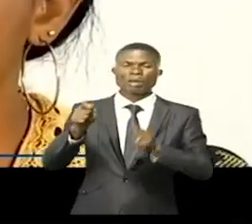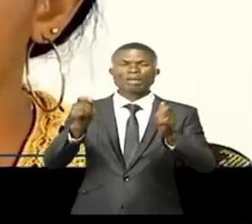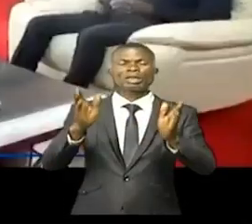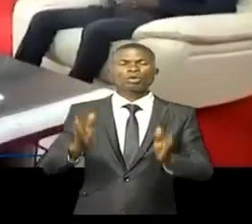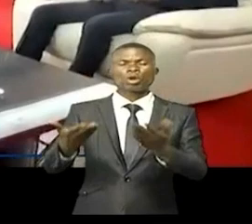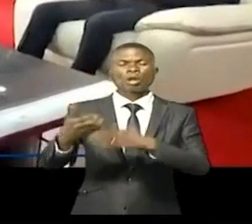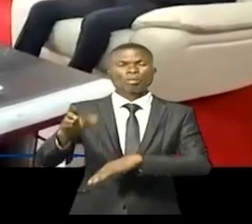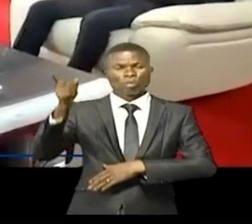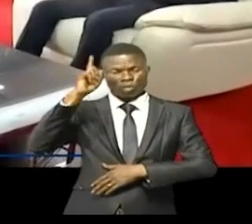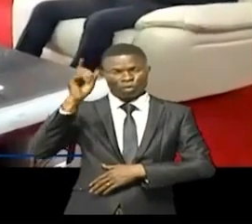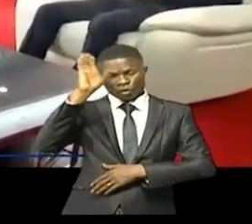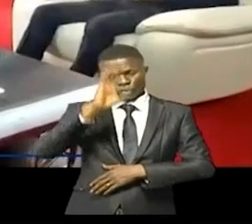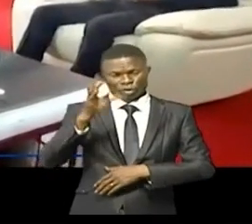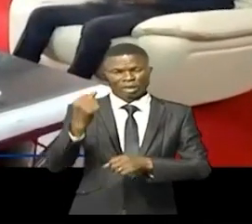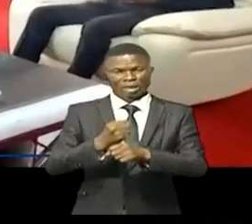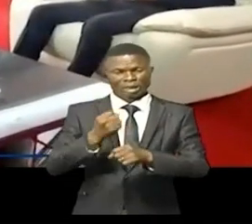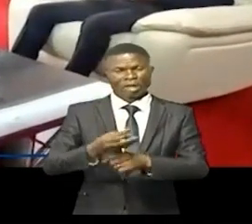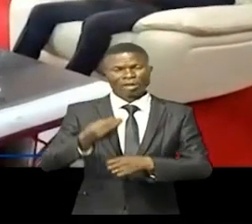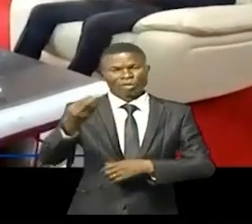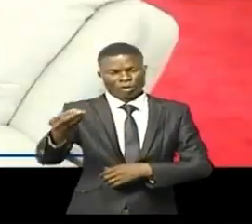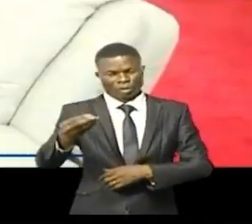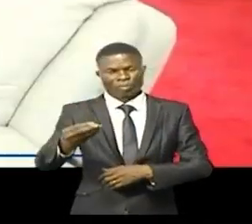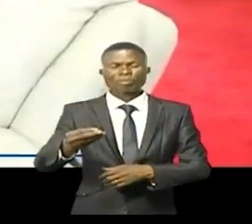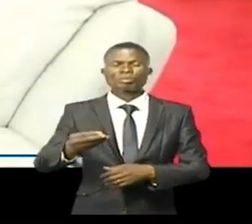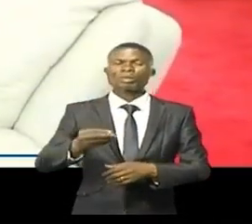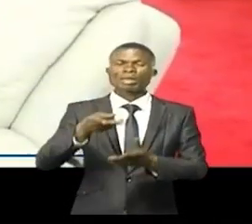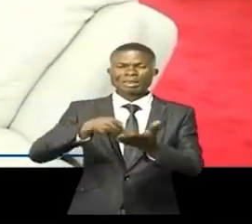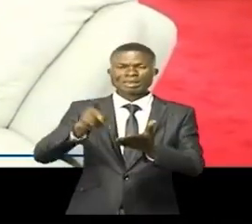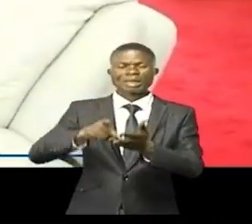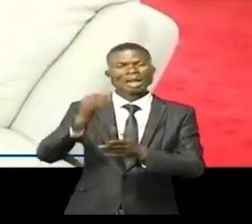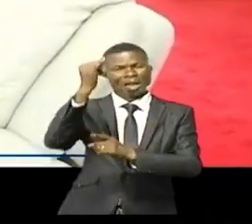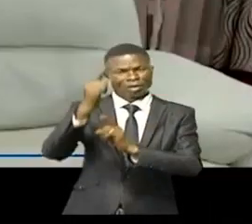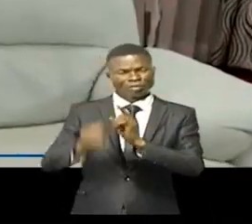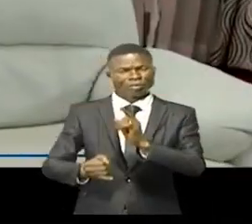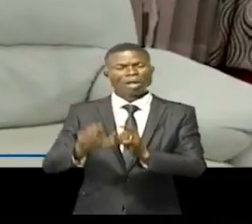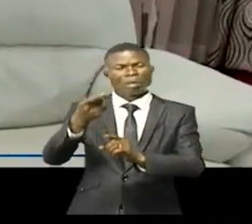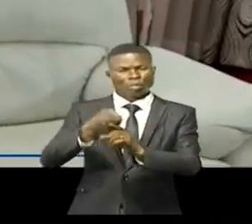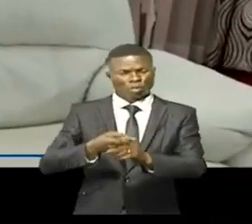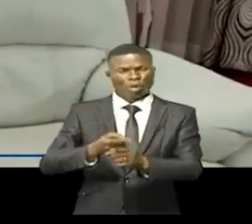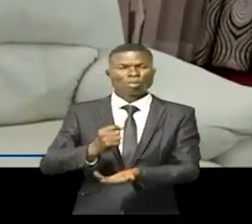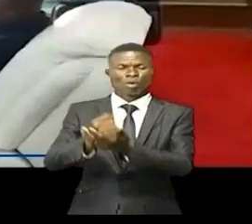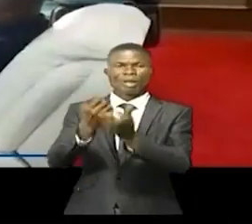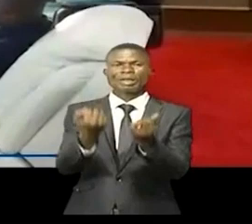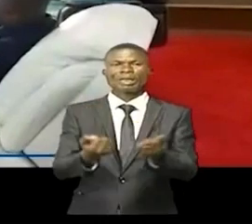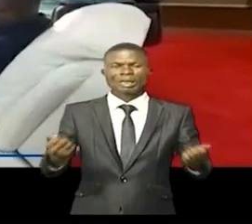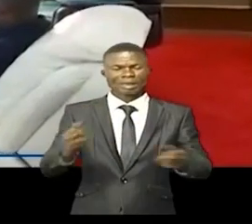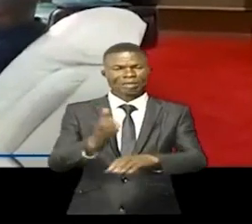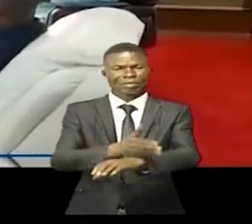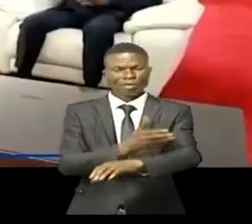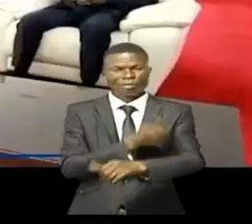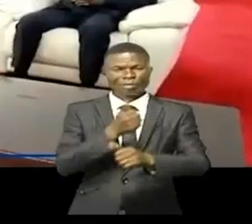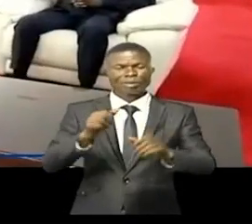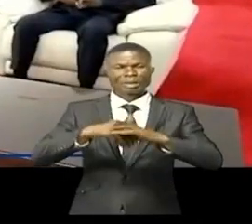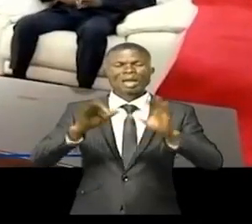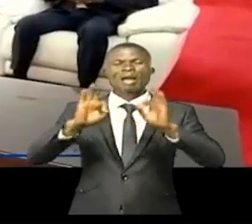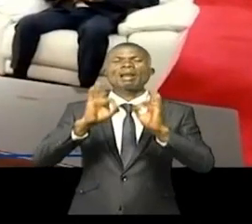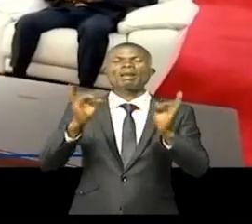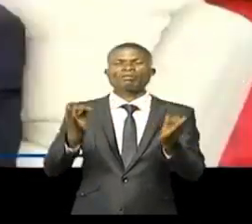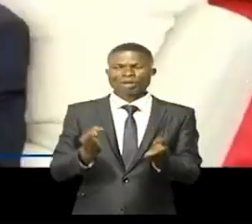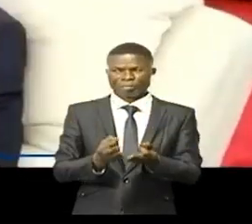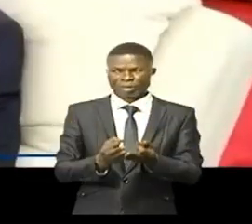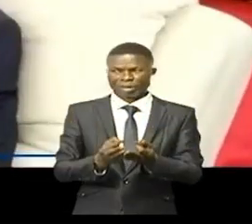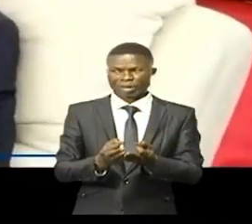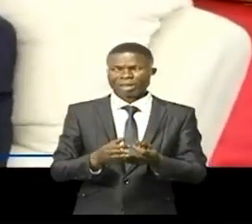lui trouvant un métier qui lui permettra de nouer les deux bouts du mois. De Yonkoussou est sorti rassuré, car le gouverneur a dit prendre